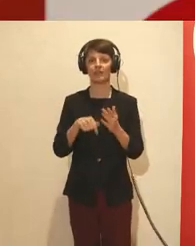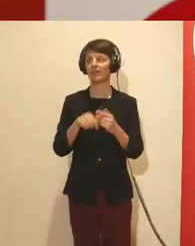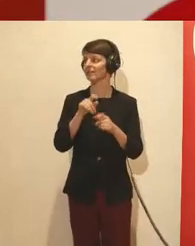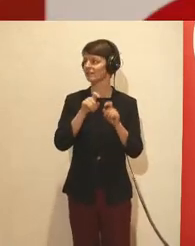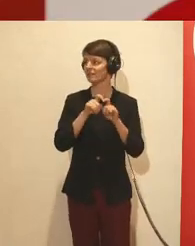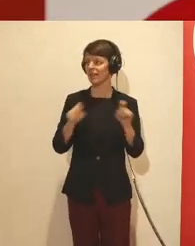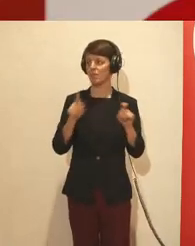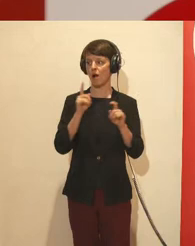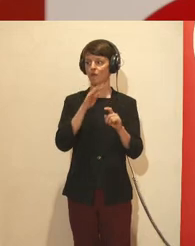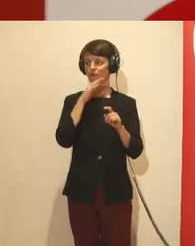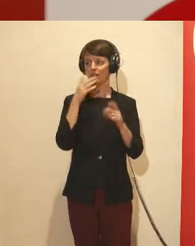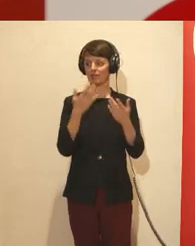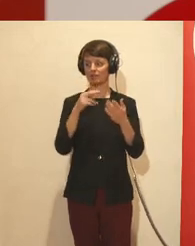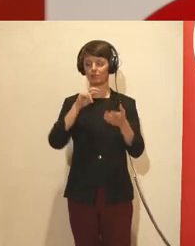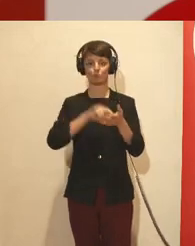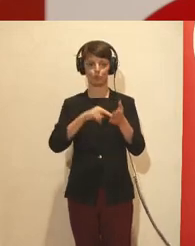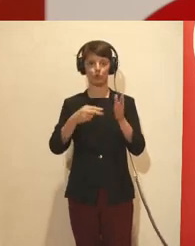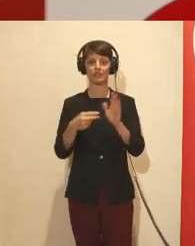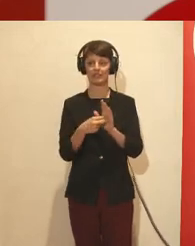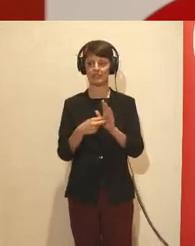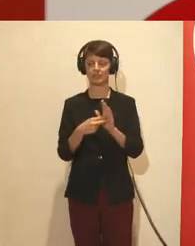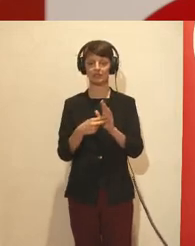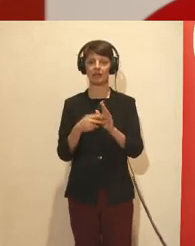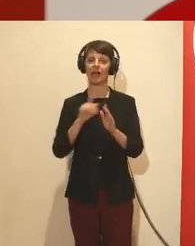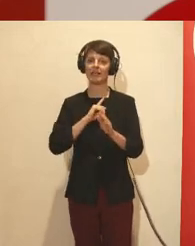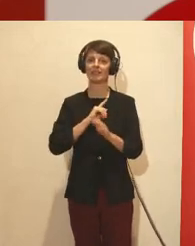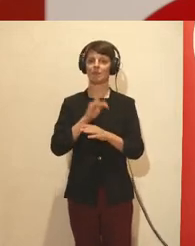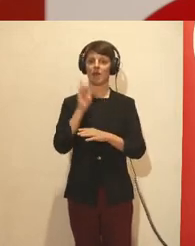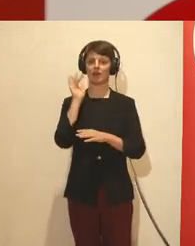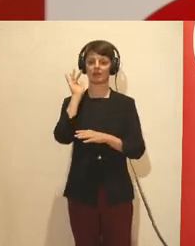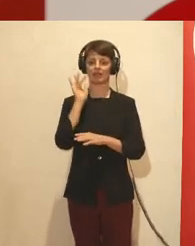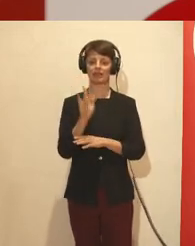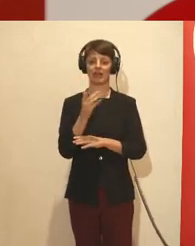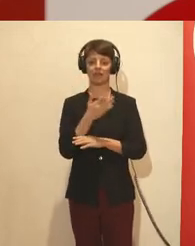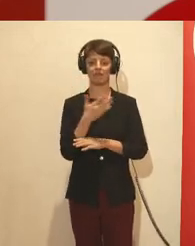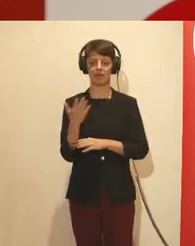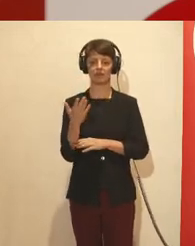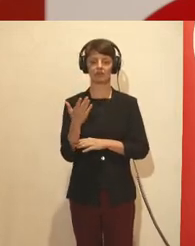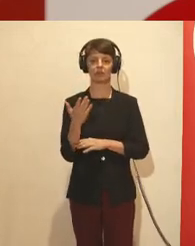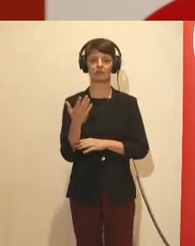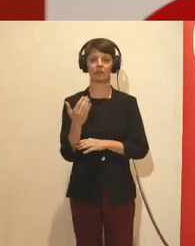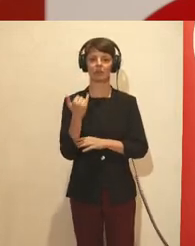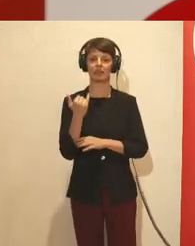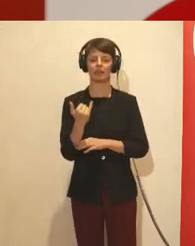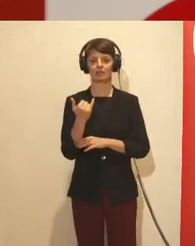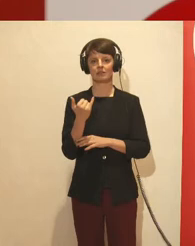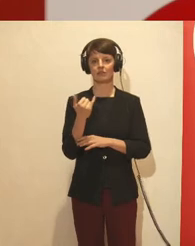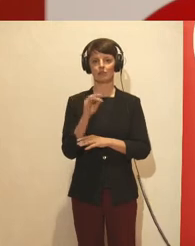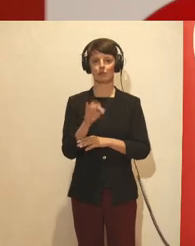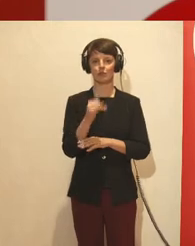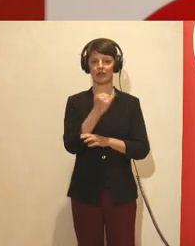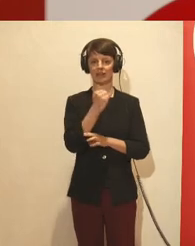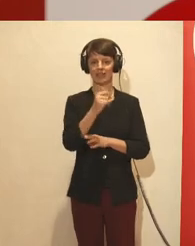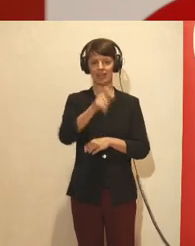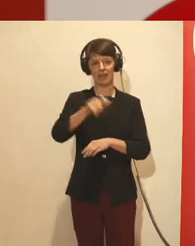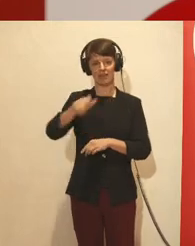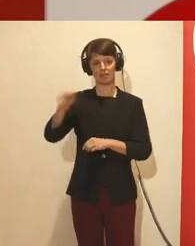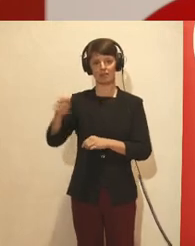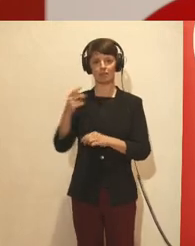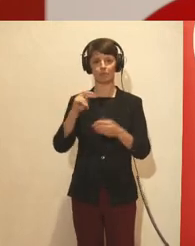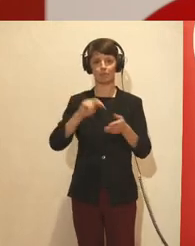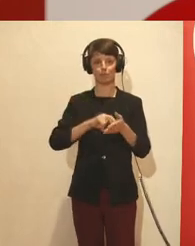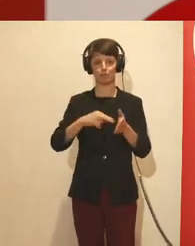politik also ich bin entschieden gegen die idee dass man gewissermaßen jetzt zielgerichtet für jeden ein